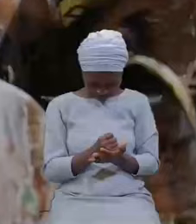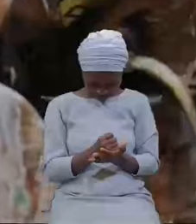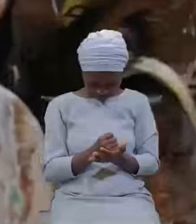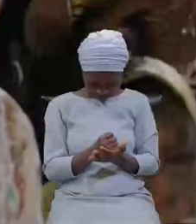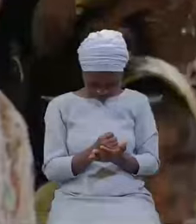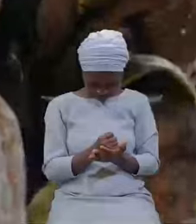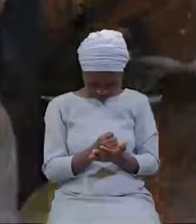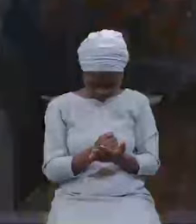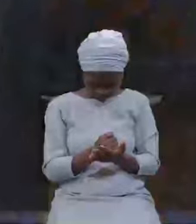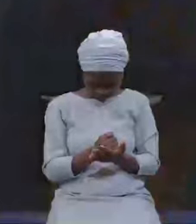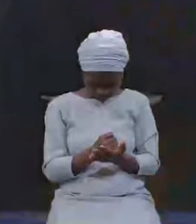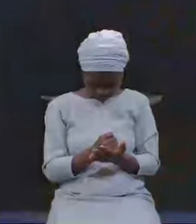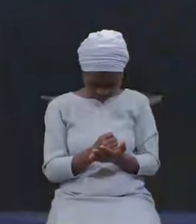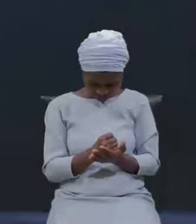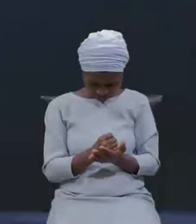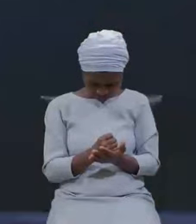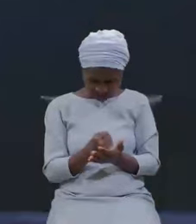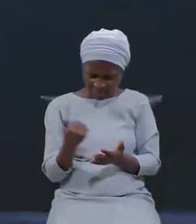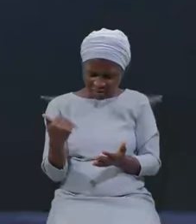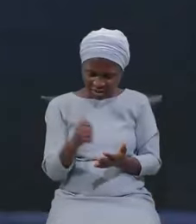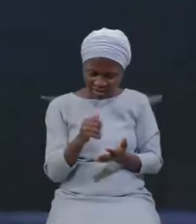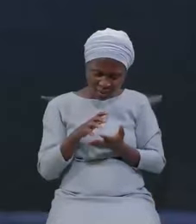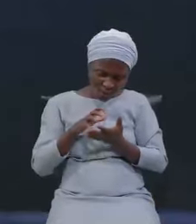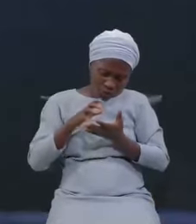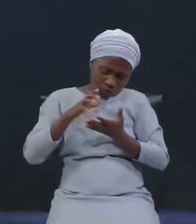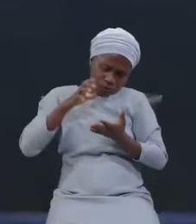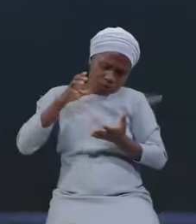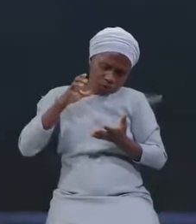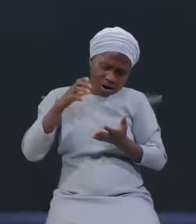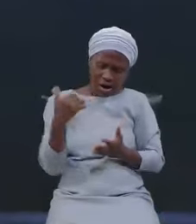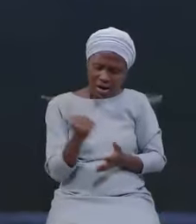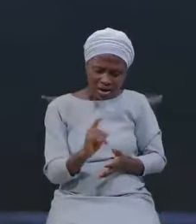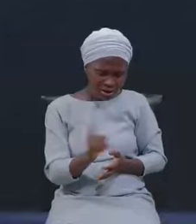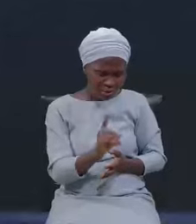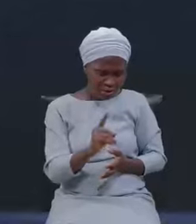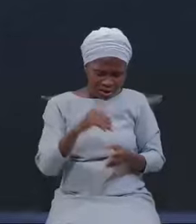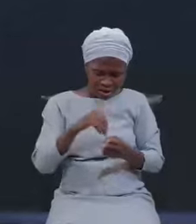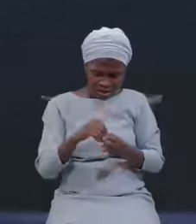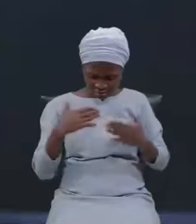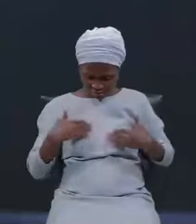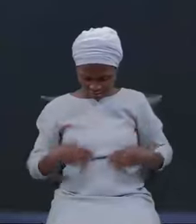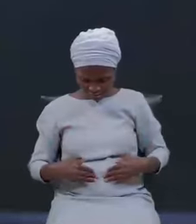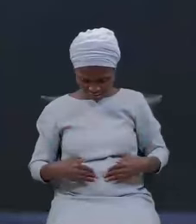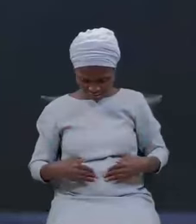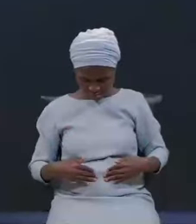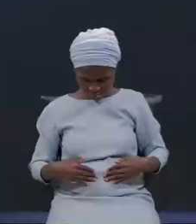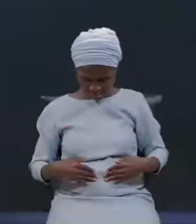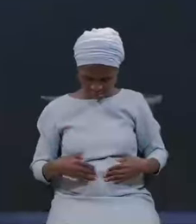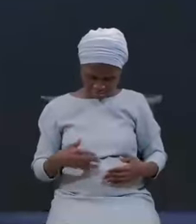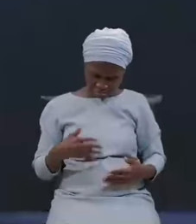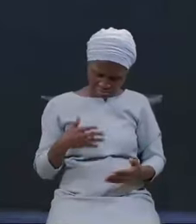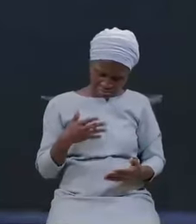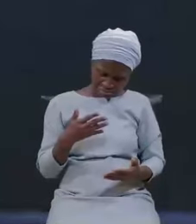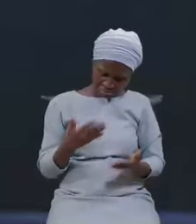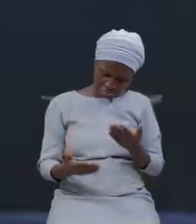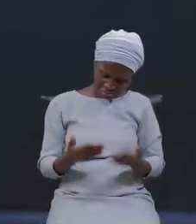Tout enflement, tumeur sur un corps, que ce soit l'éléphantiasis, ou